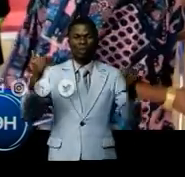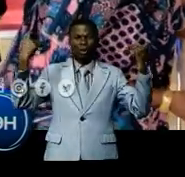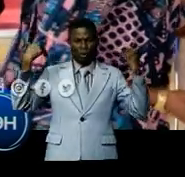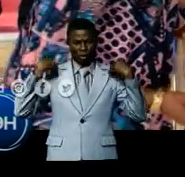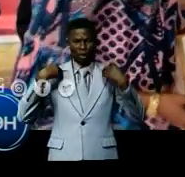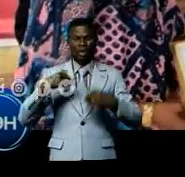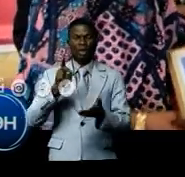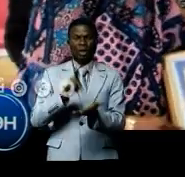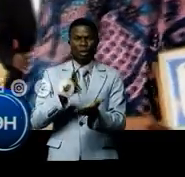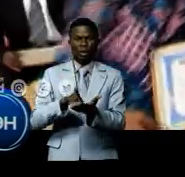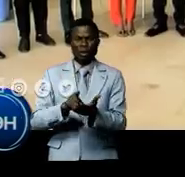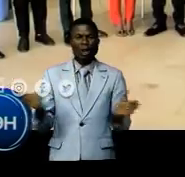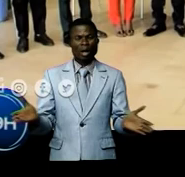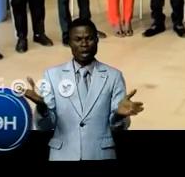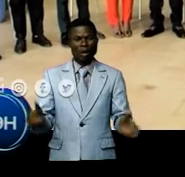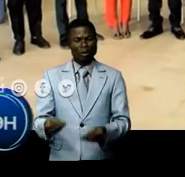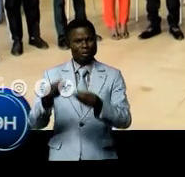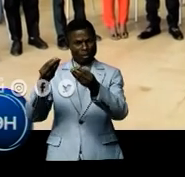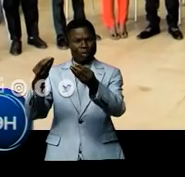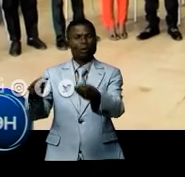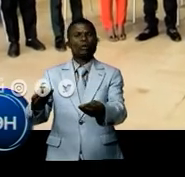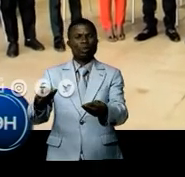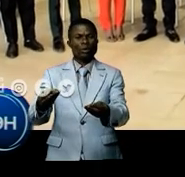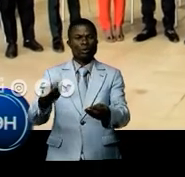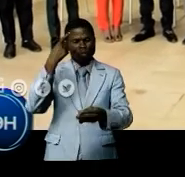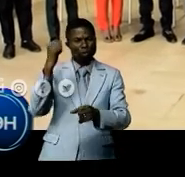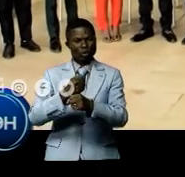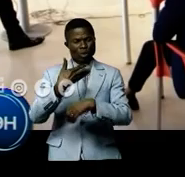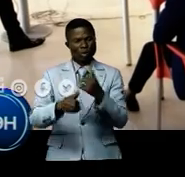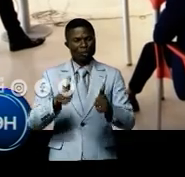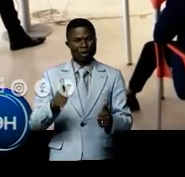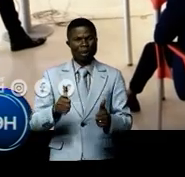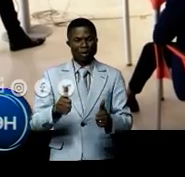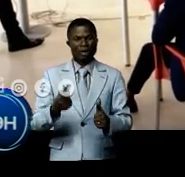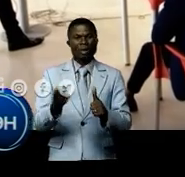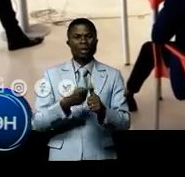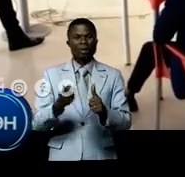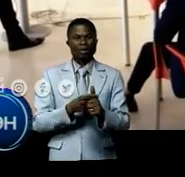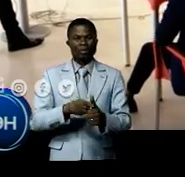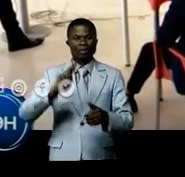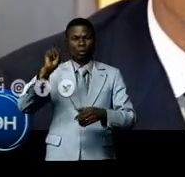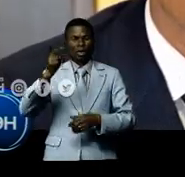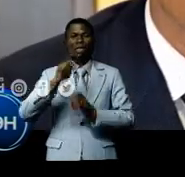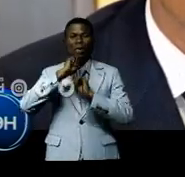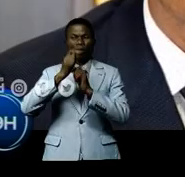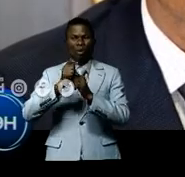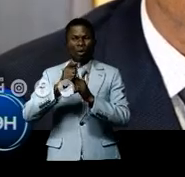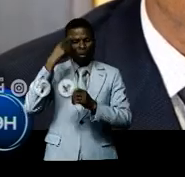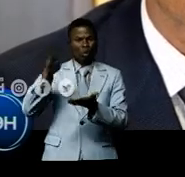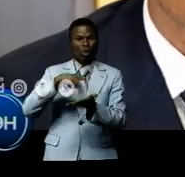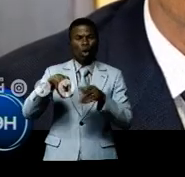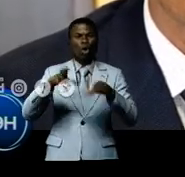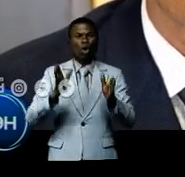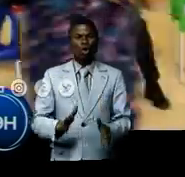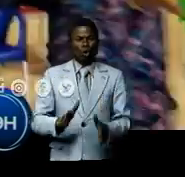qui un diplôme d'encouragement a été octroyé pour le travail abattu. Notez que le deuxième prix pour la rumba